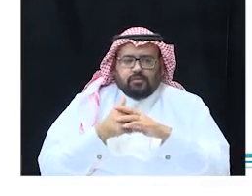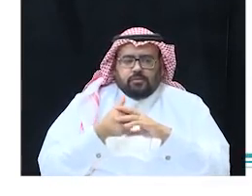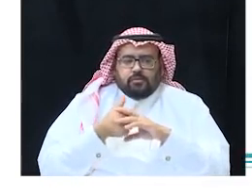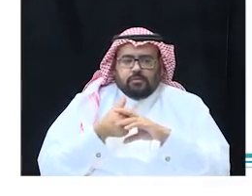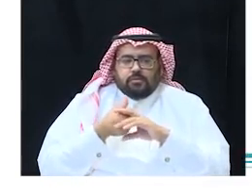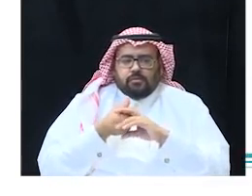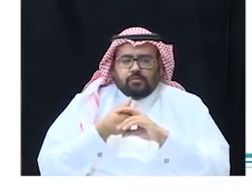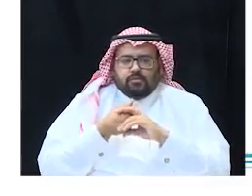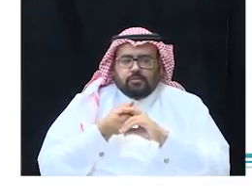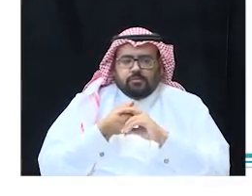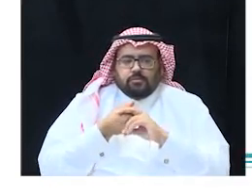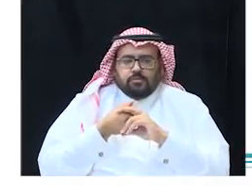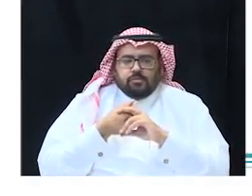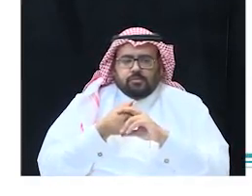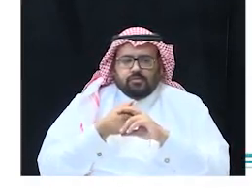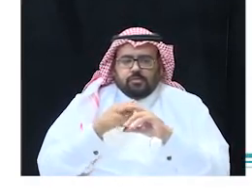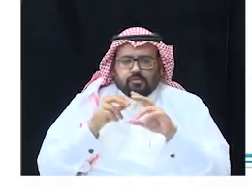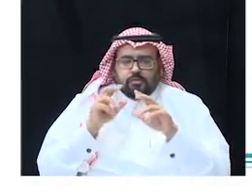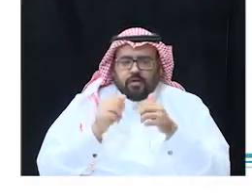بتأثير القوة عليها.